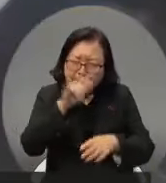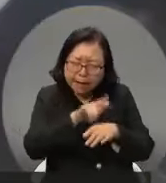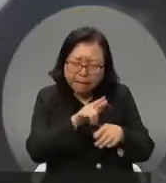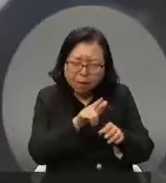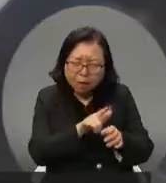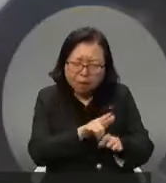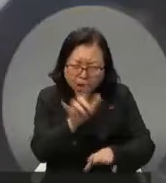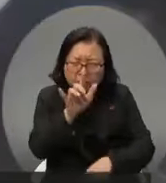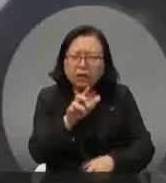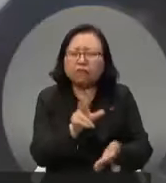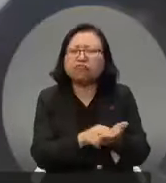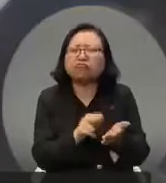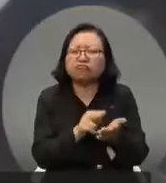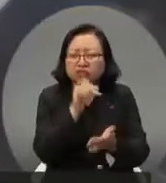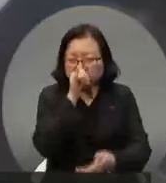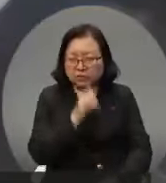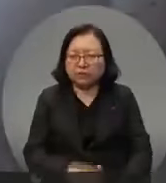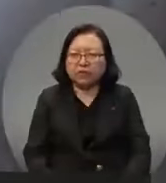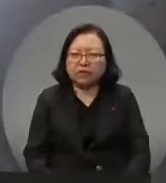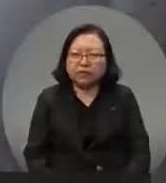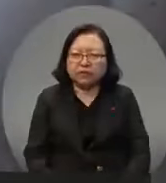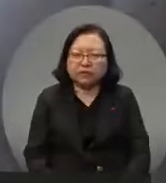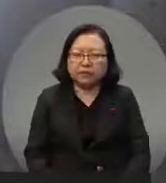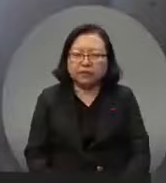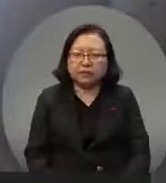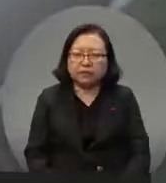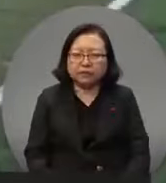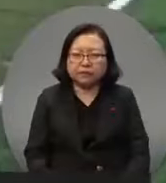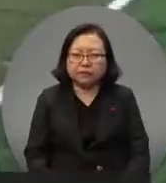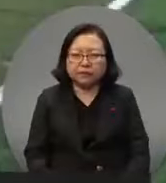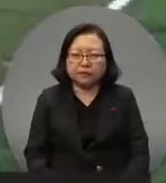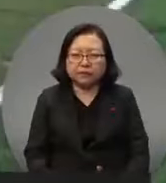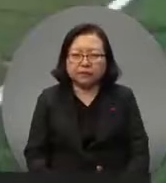이어서 이지현 기자가 보도합니다.